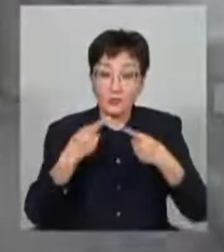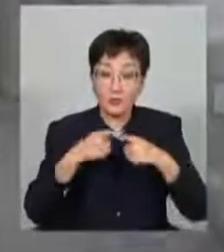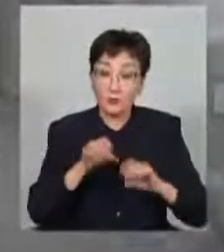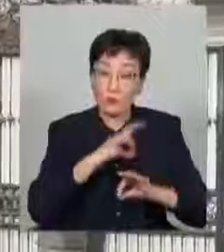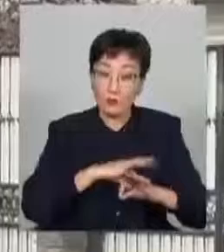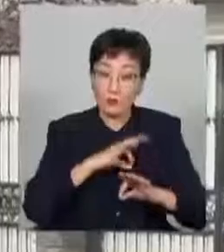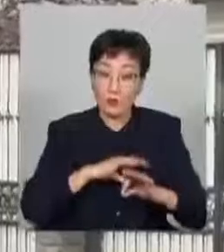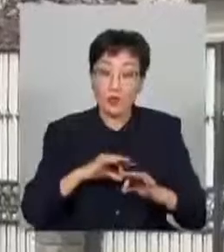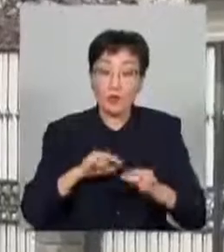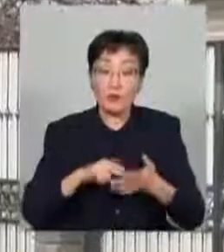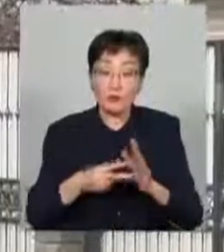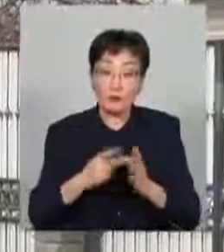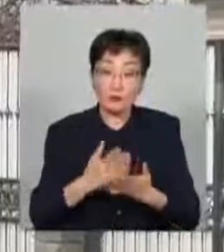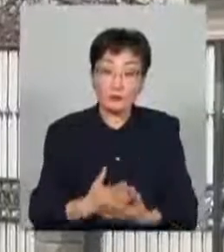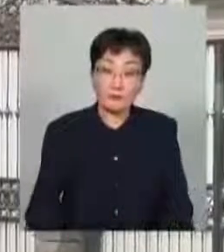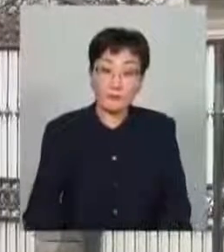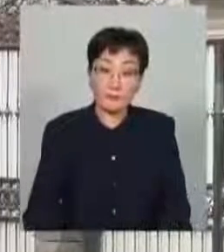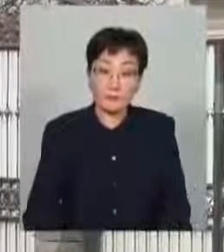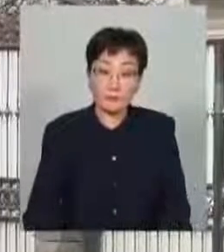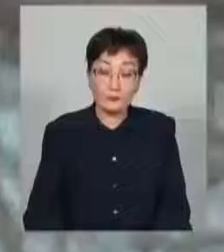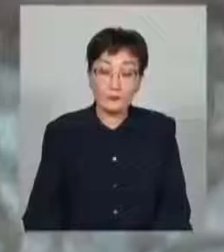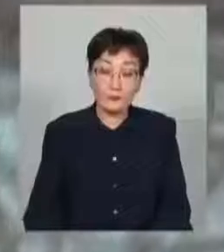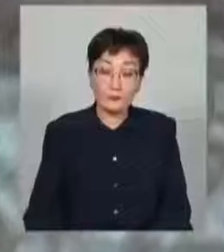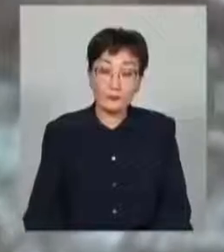технологиясын қолдануды мақсат етіп отыр.